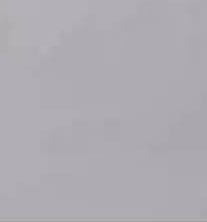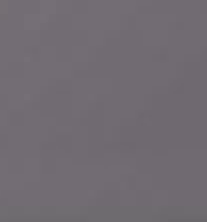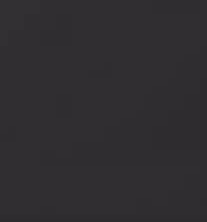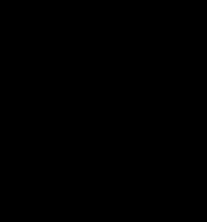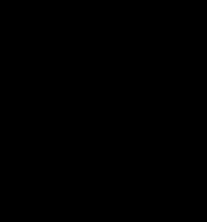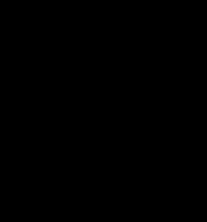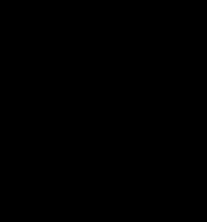yg